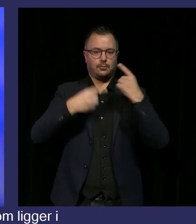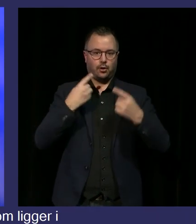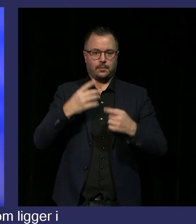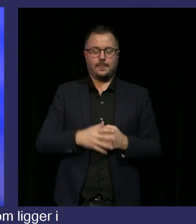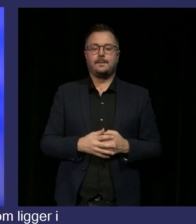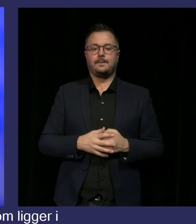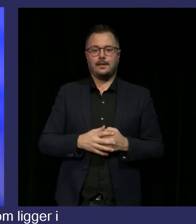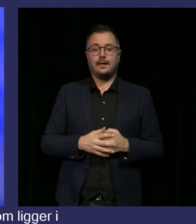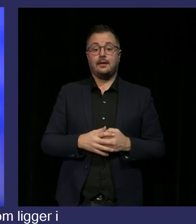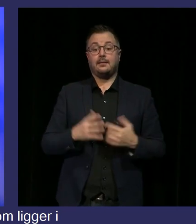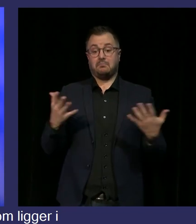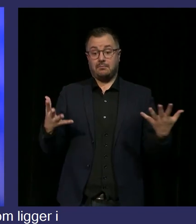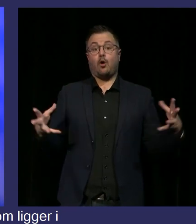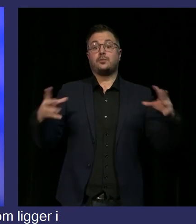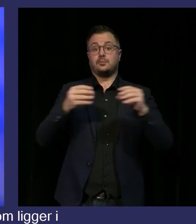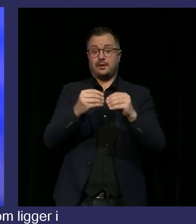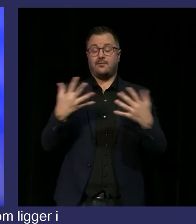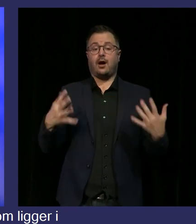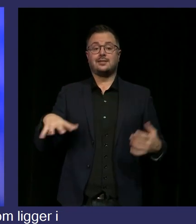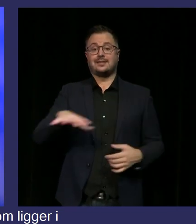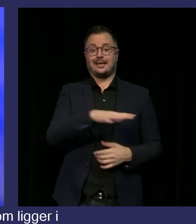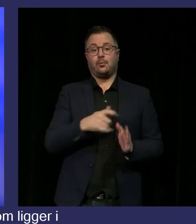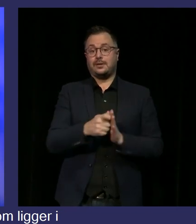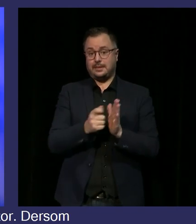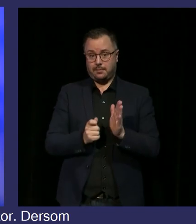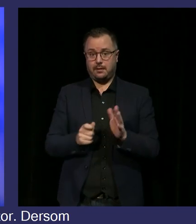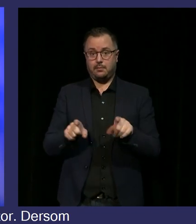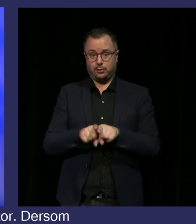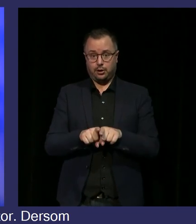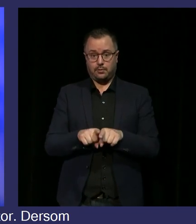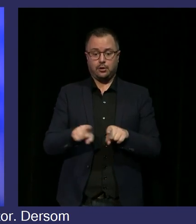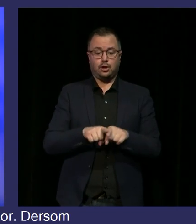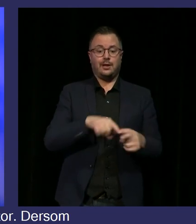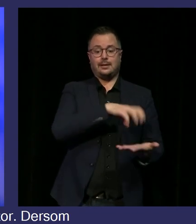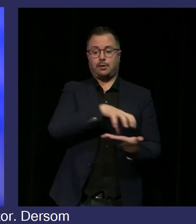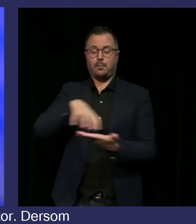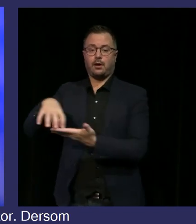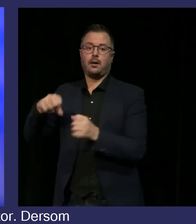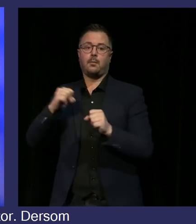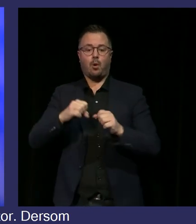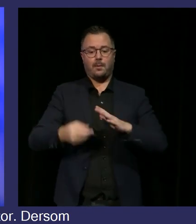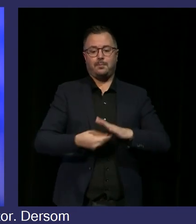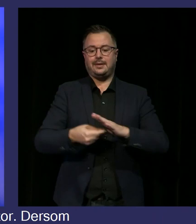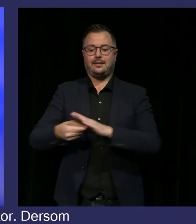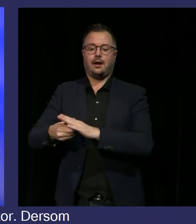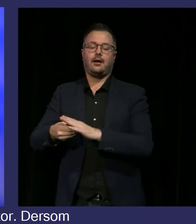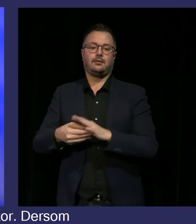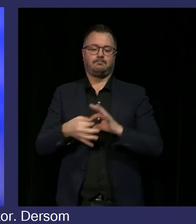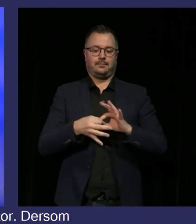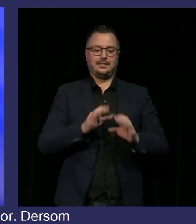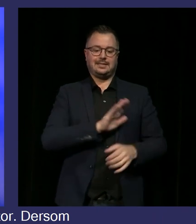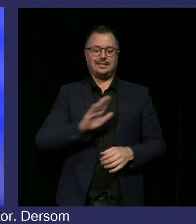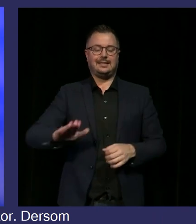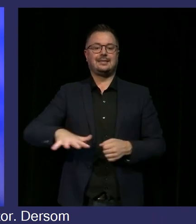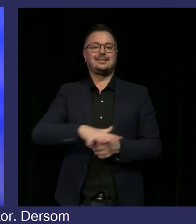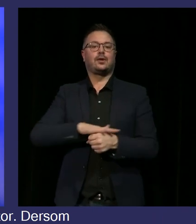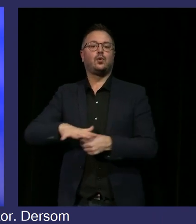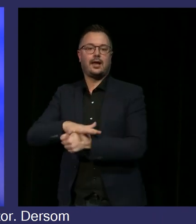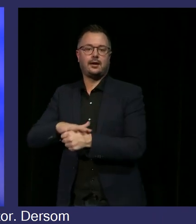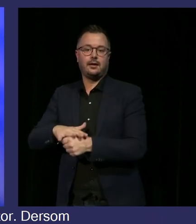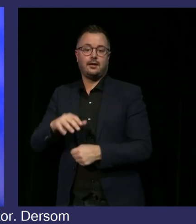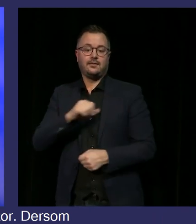i sektorprinsippet. Det betyr at alle departementene må bidra med sitt innenfor sin sektor. Dersom vi klarer å